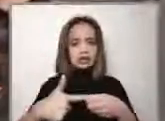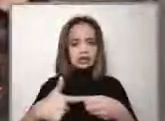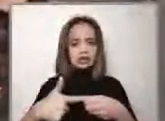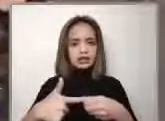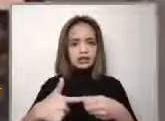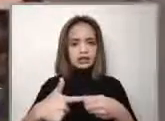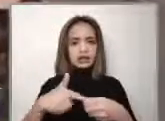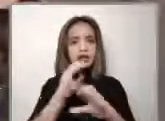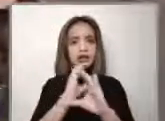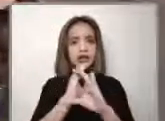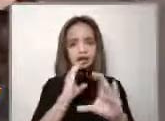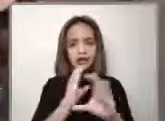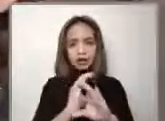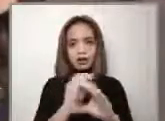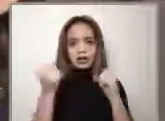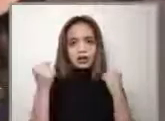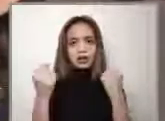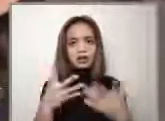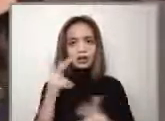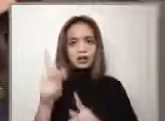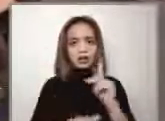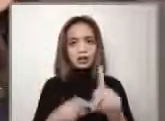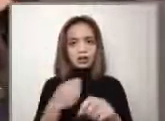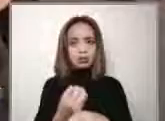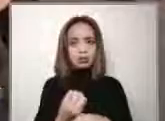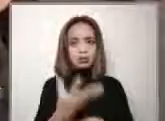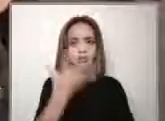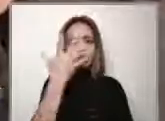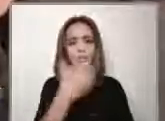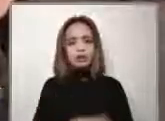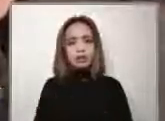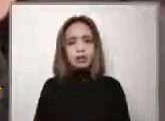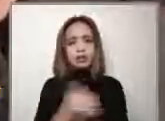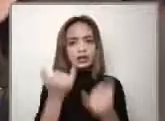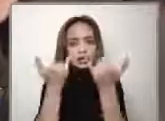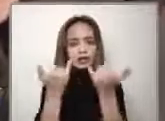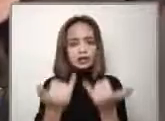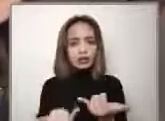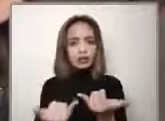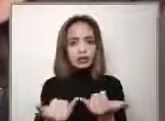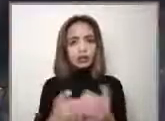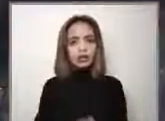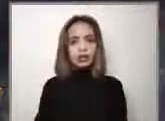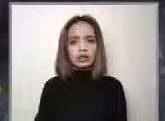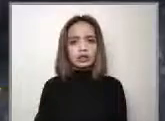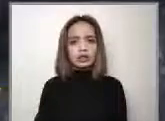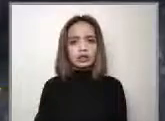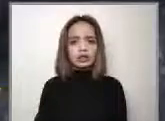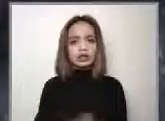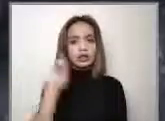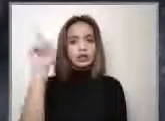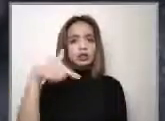sugatan matapos ang pagsabog. Kasalukuyan ng inaasistahan ng pamahalaan ang mga biktima.